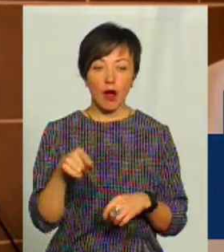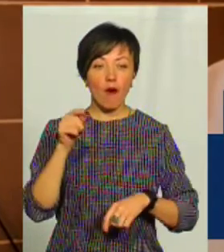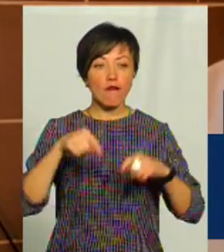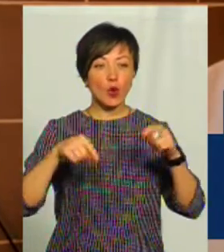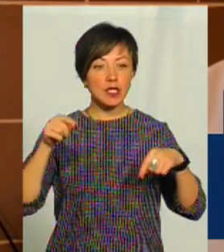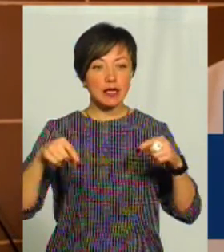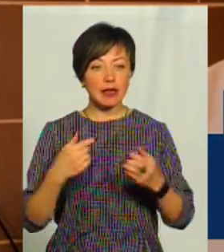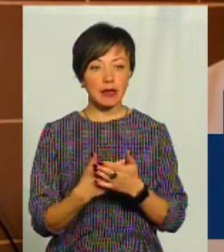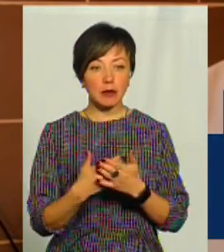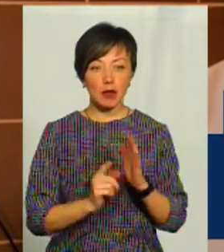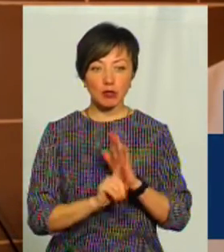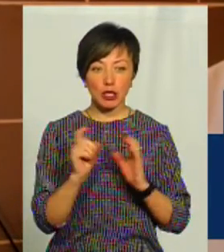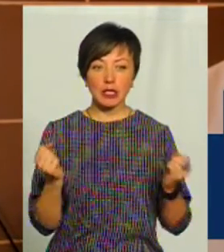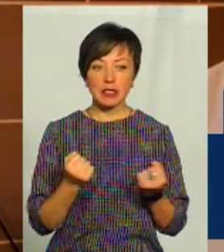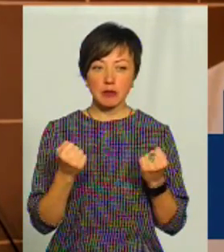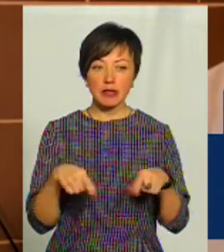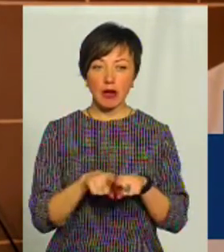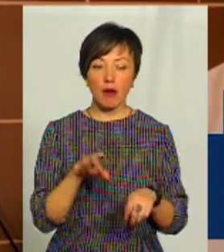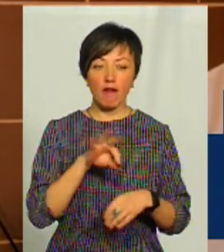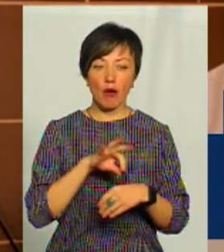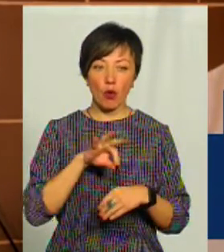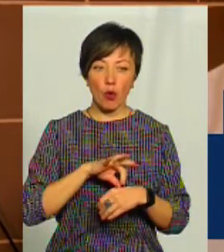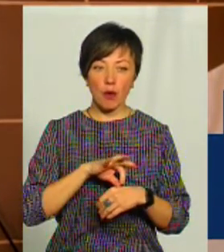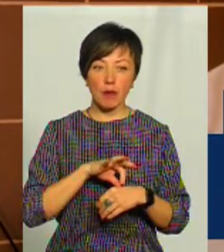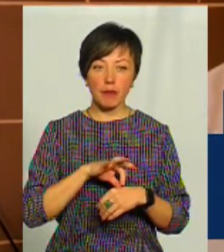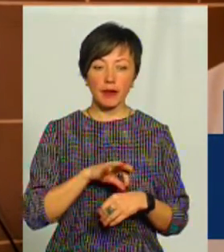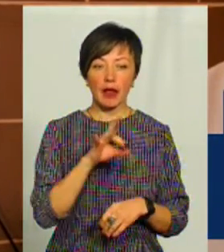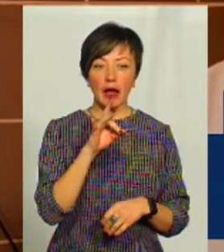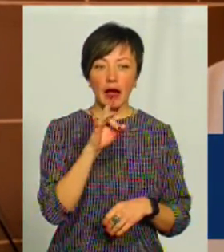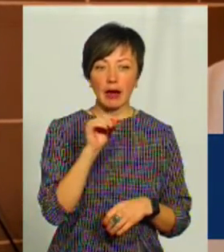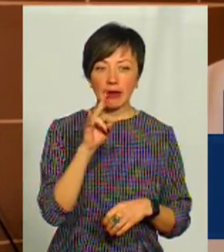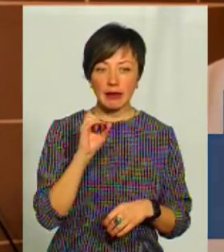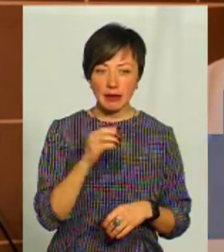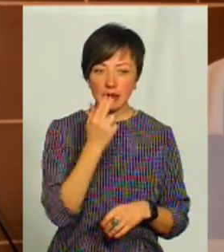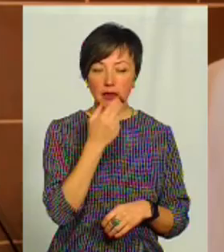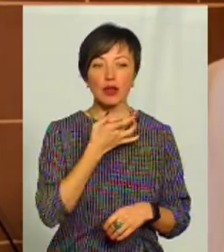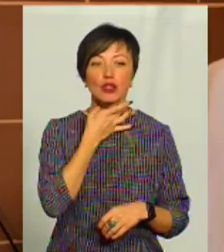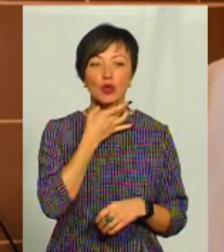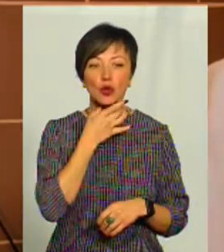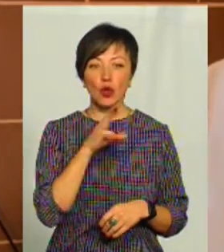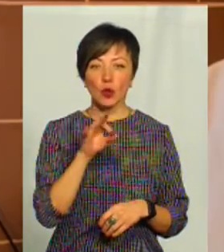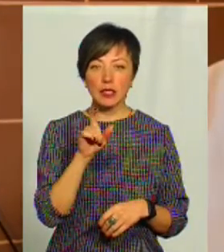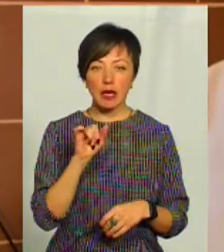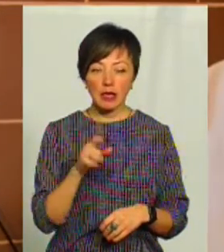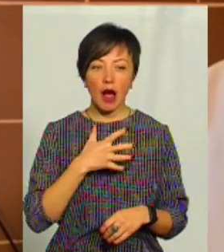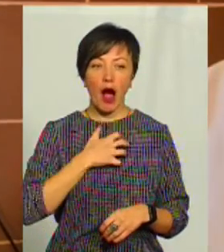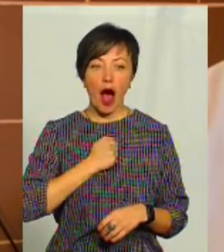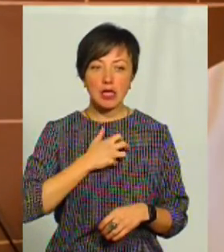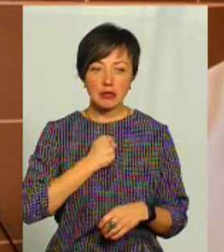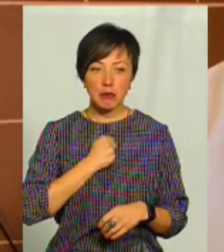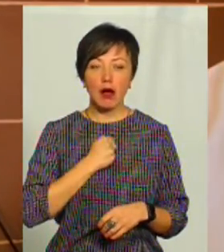восени, на початок зими, з такими хворобами, як риніт, тонзилит, бронхіальна